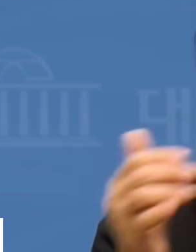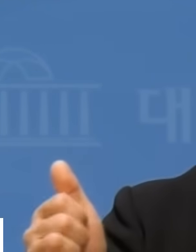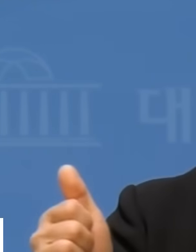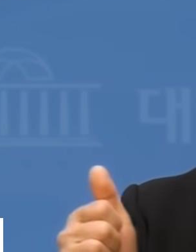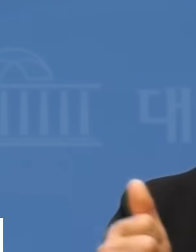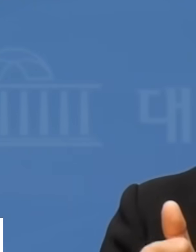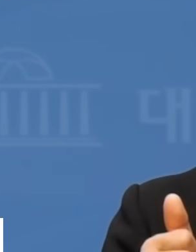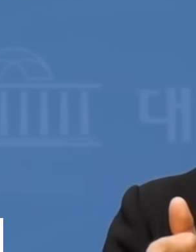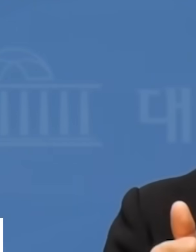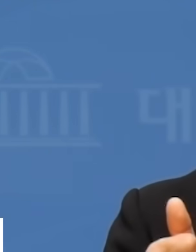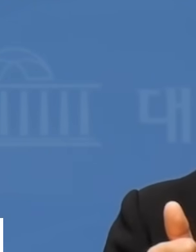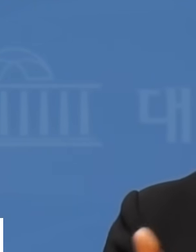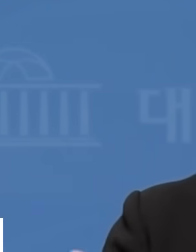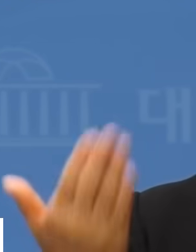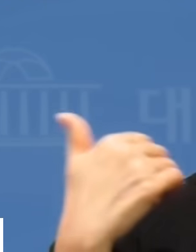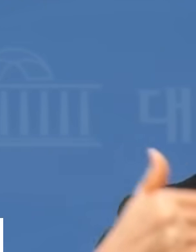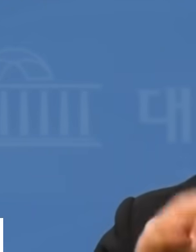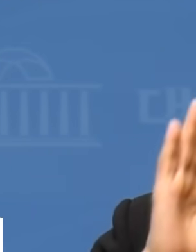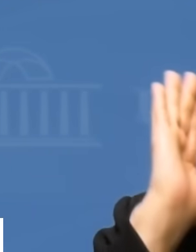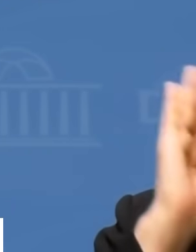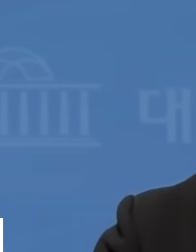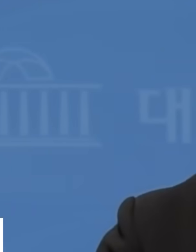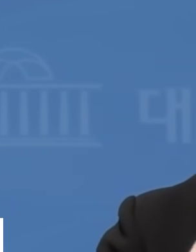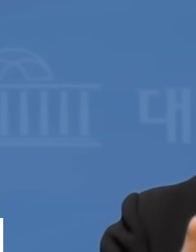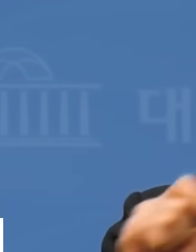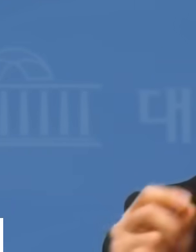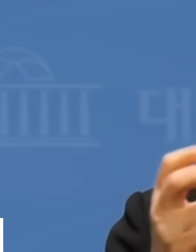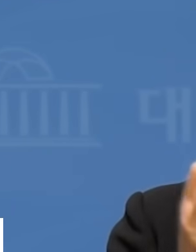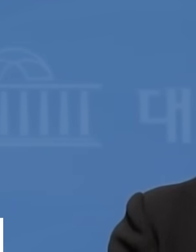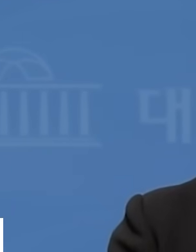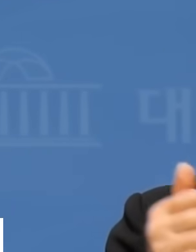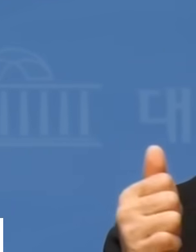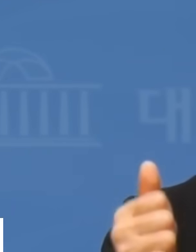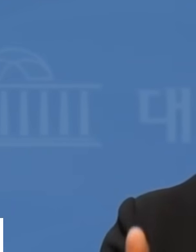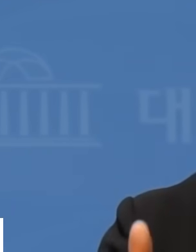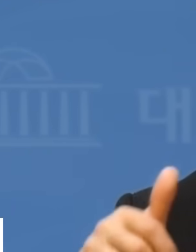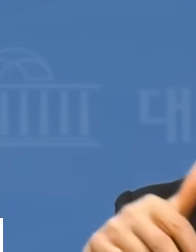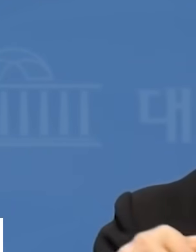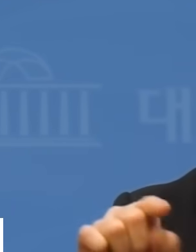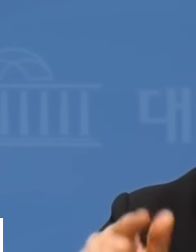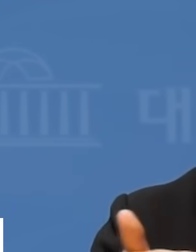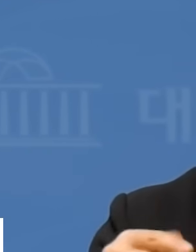영입한 전 의정부 지방법원 부장판사 전상범